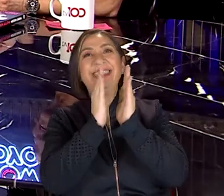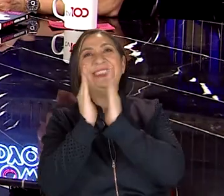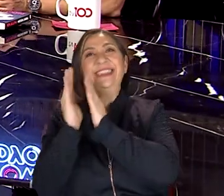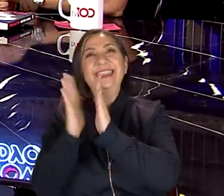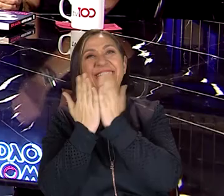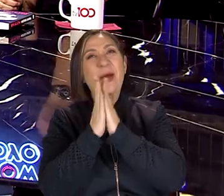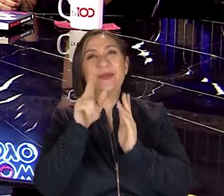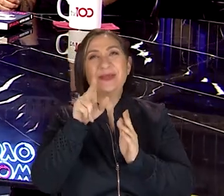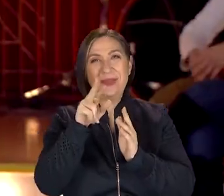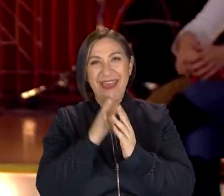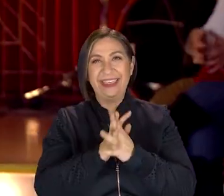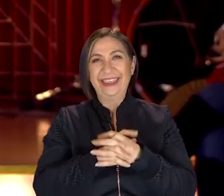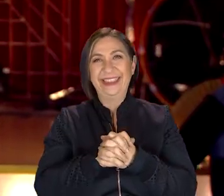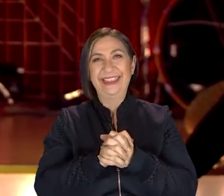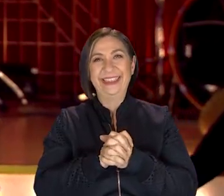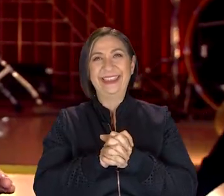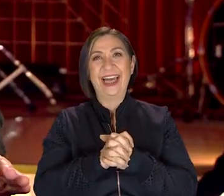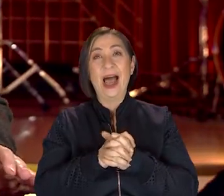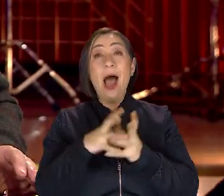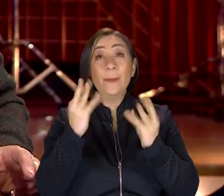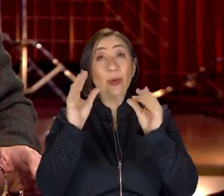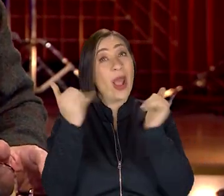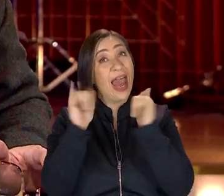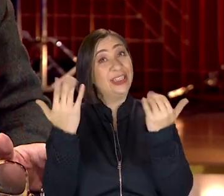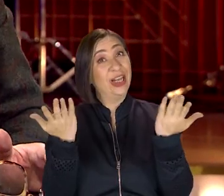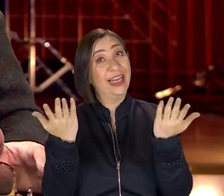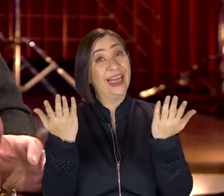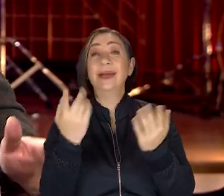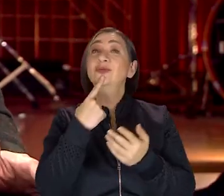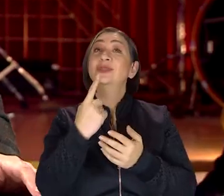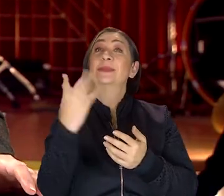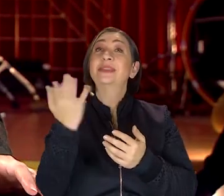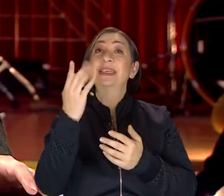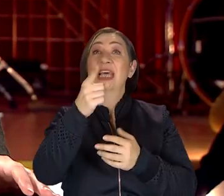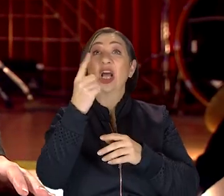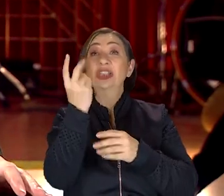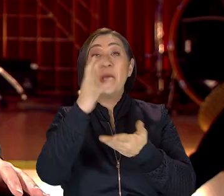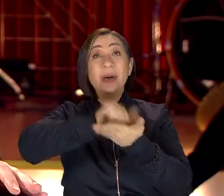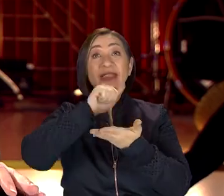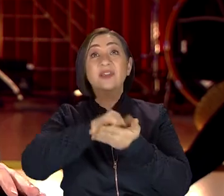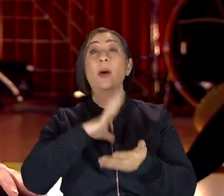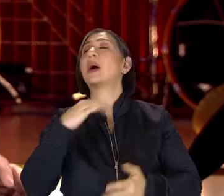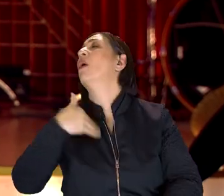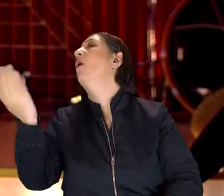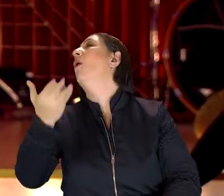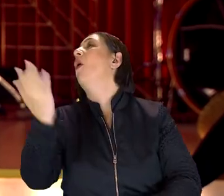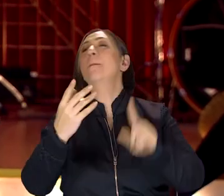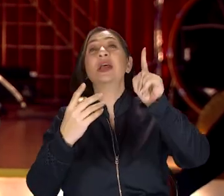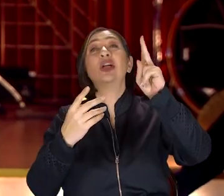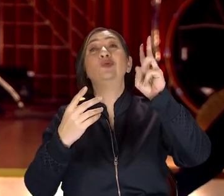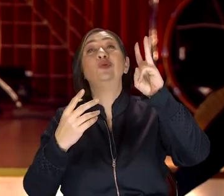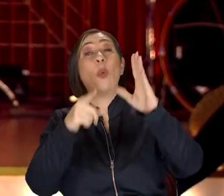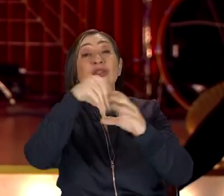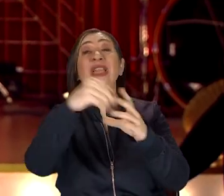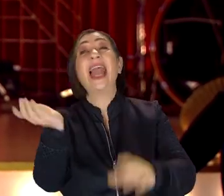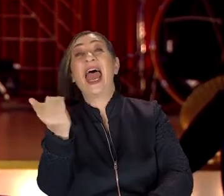gibi. Ama, ya, ama çok eğlenceli. Yani diyeceksin mesela, sende kaçıncı baskısı var? Oo, bende ilk baskısı var, orada